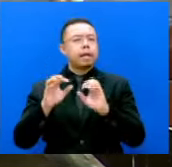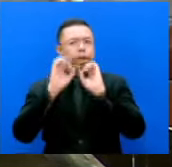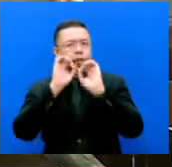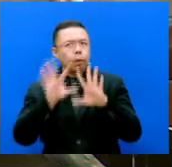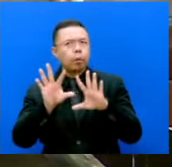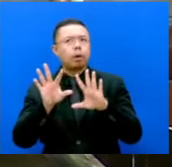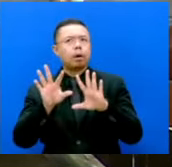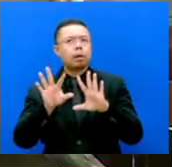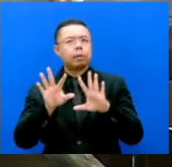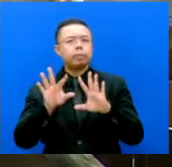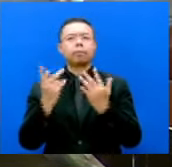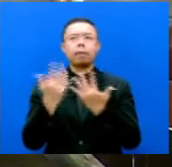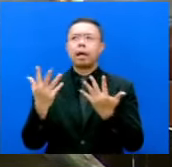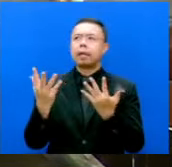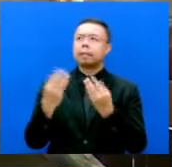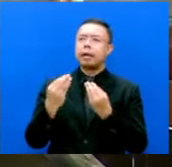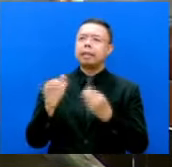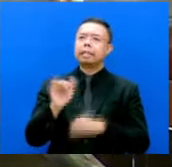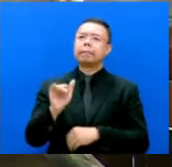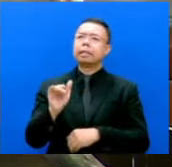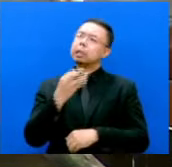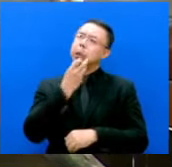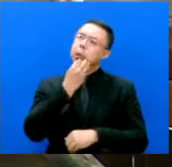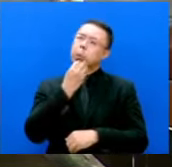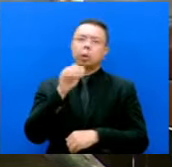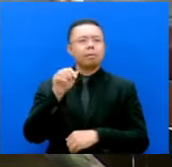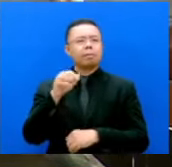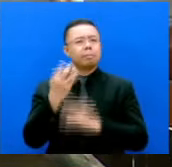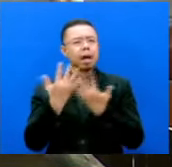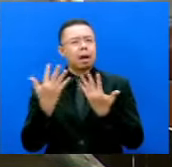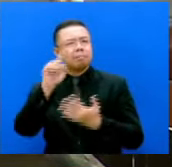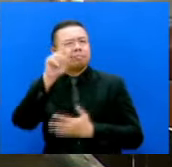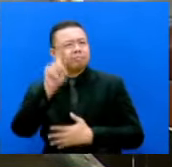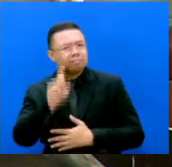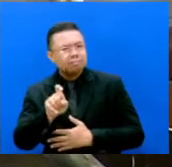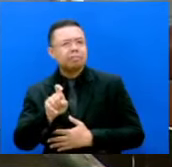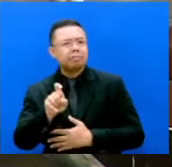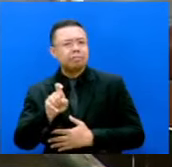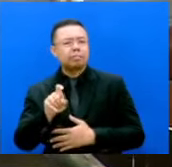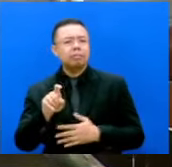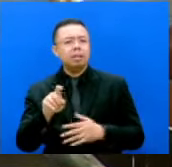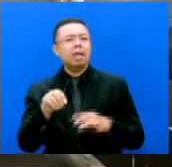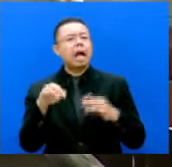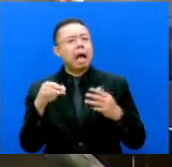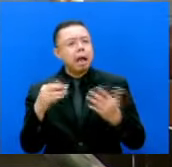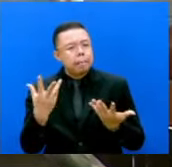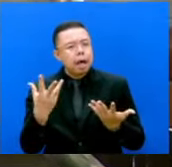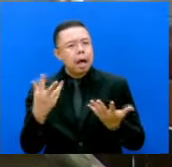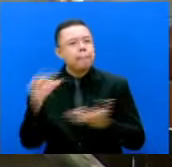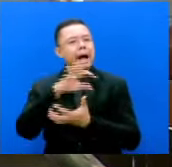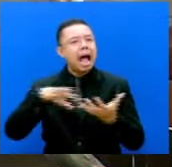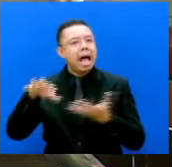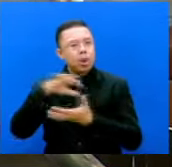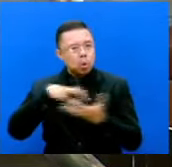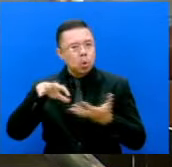yang kemudian ini diterima oleh publik. Publik ini semacam dibombar dan terkait isu-isu tersebut begitu, Pak. Apa dampaknya